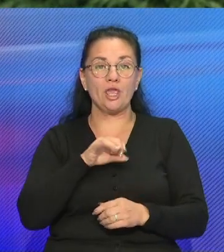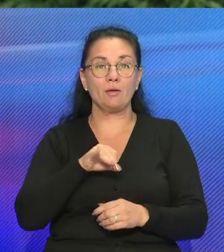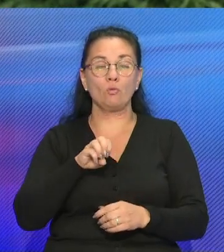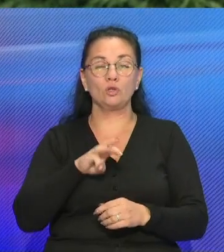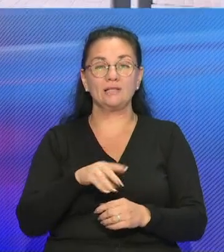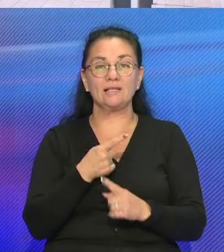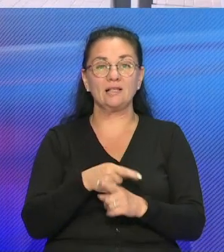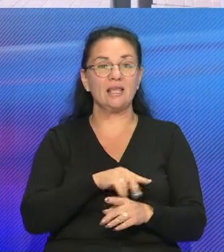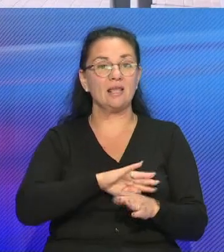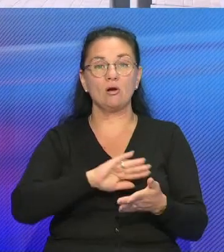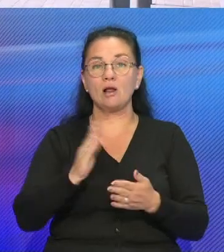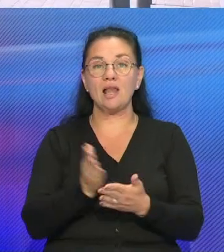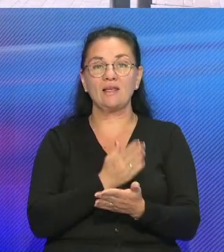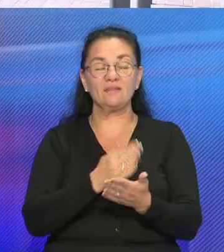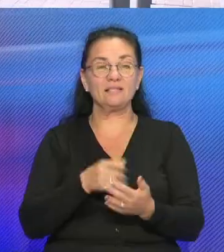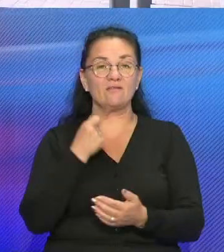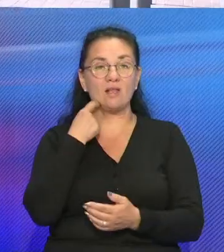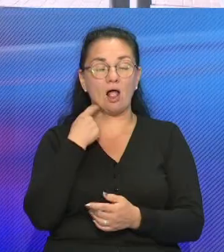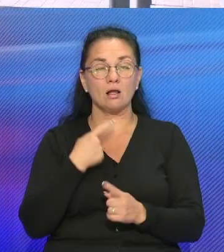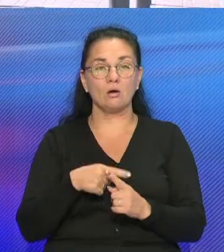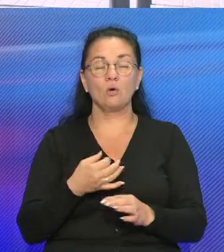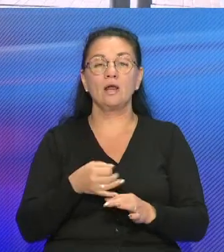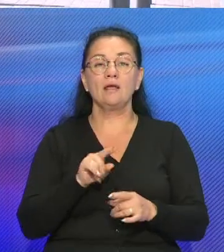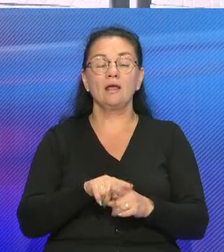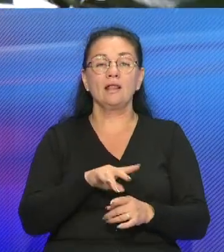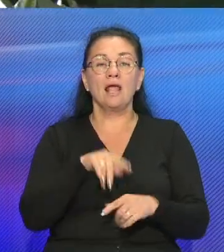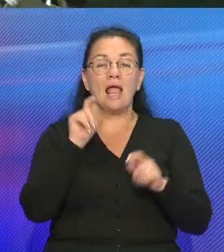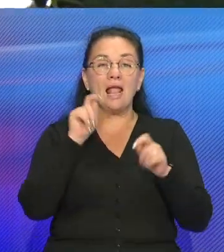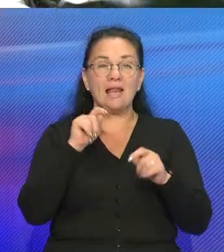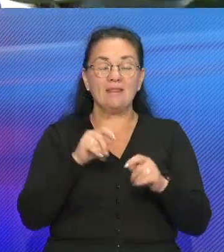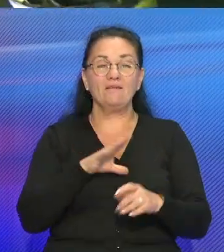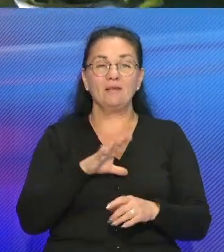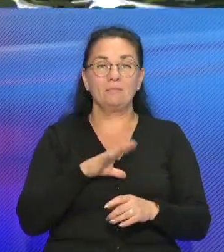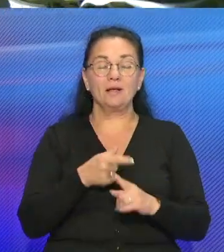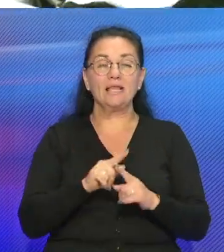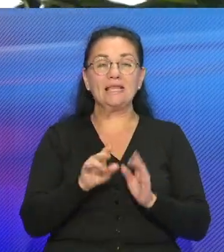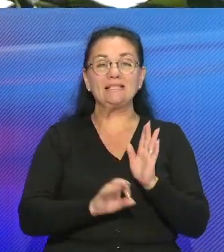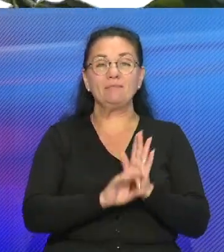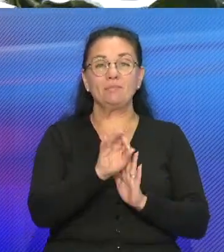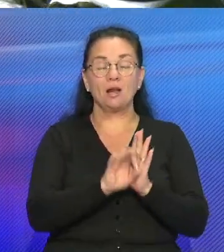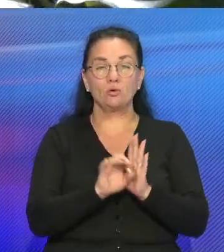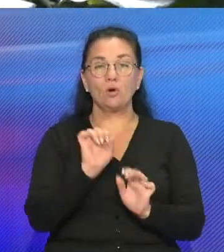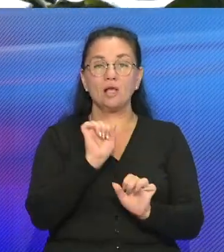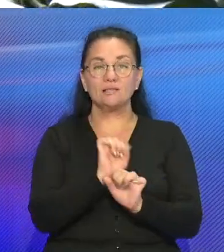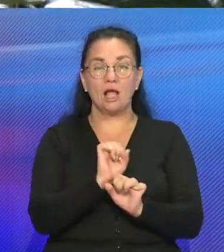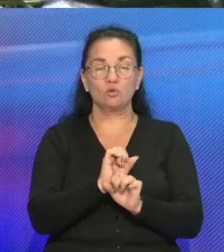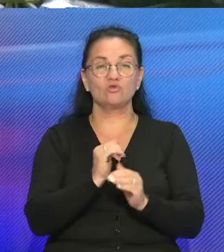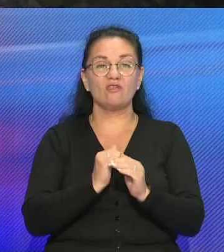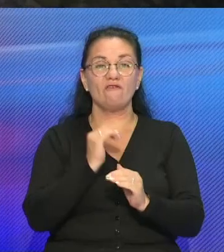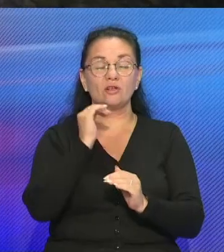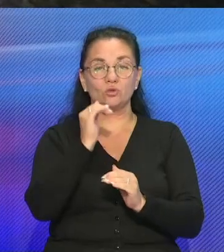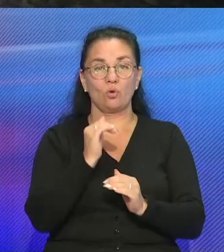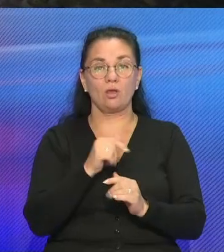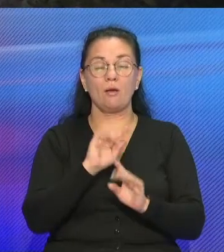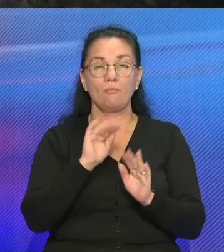виды алкоголя. И жнівень протягнется спекой, тыдень пошался дождями и навальницами, температуры застанутся высокими. Наступно будет